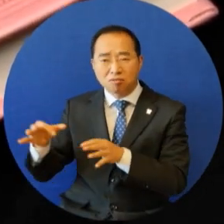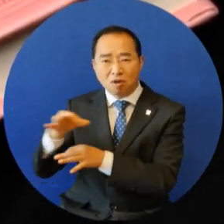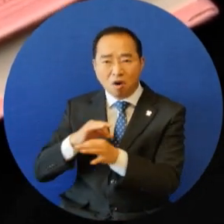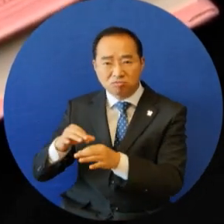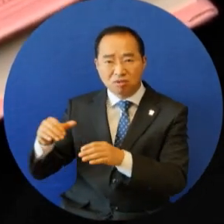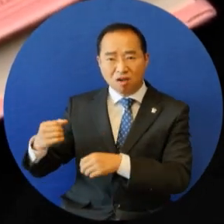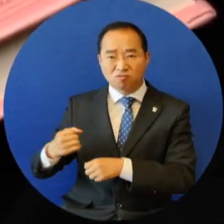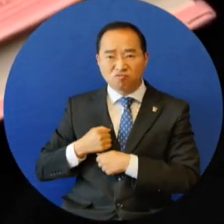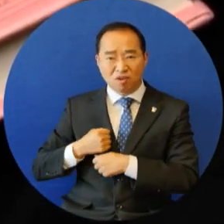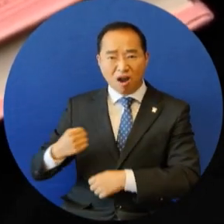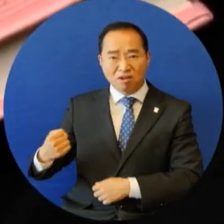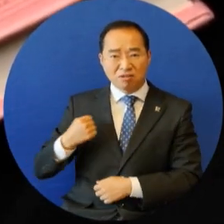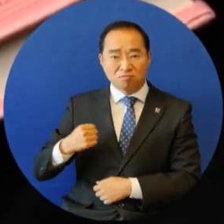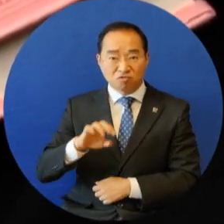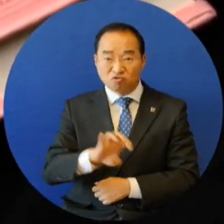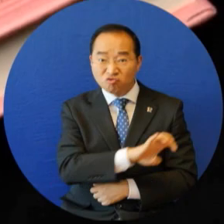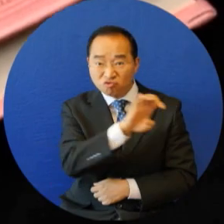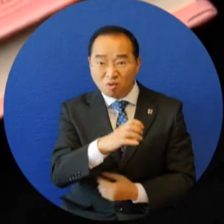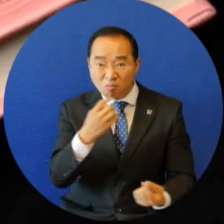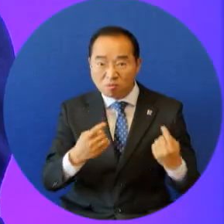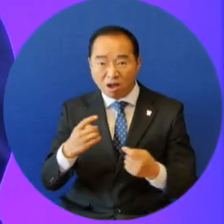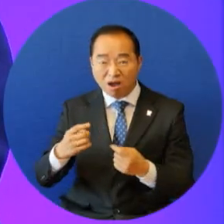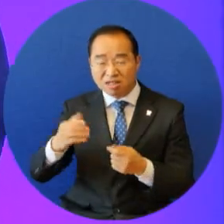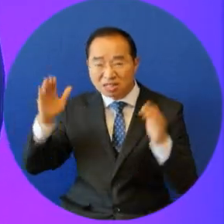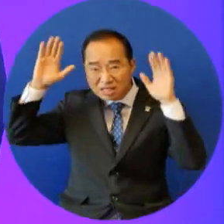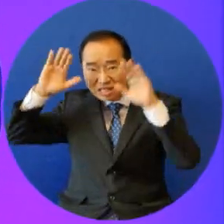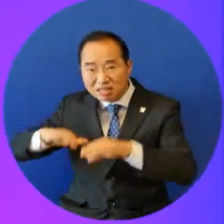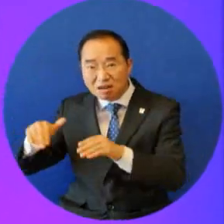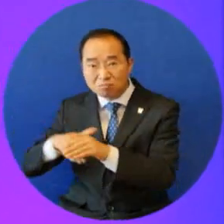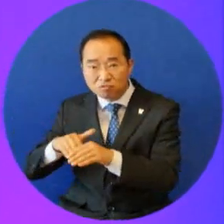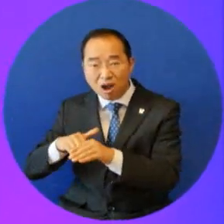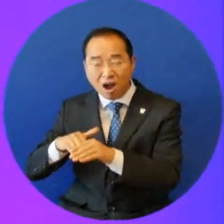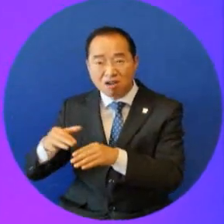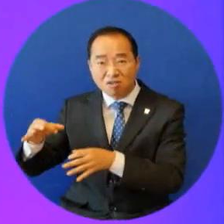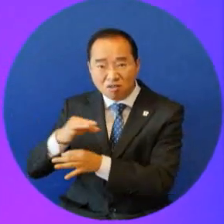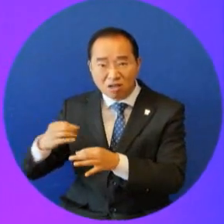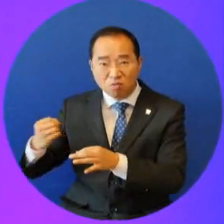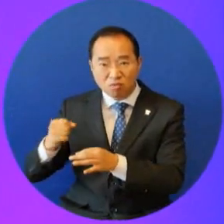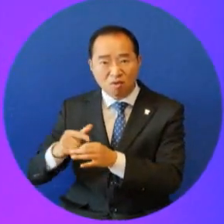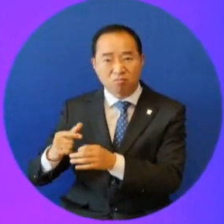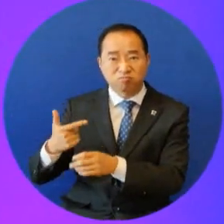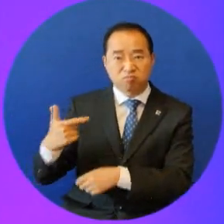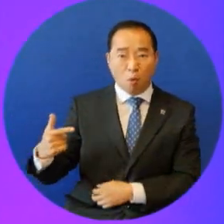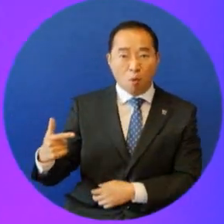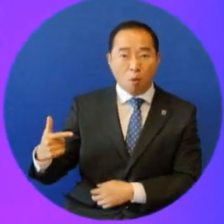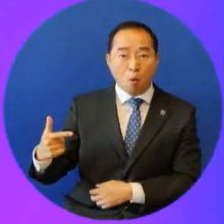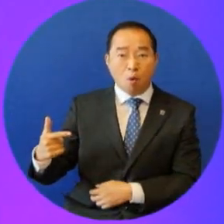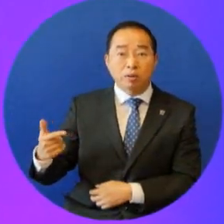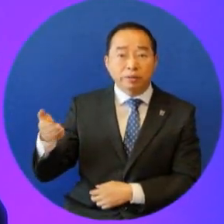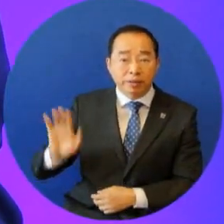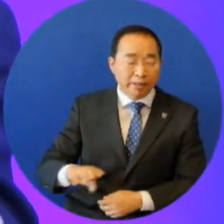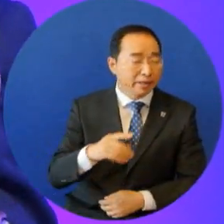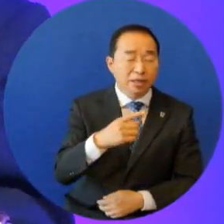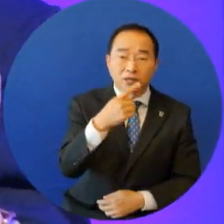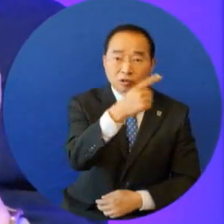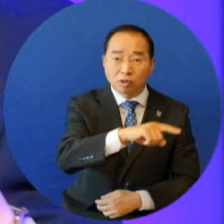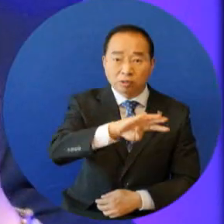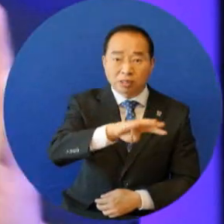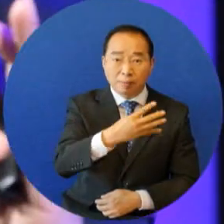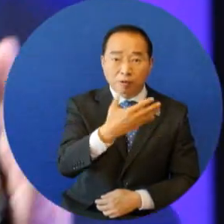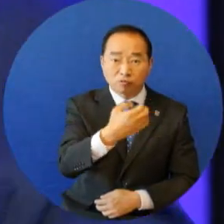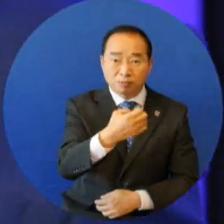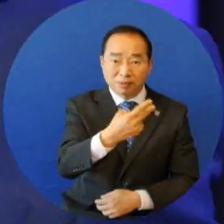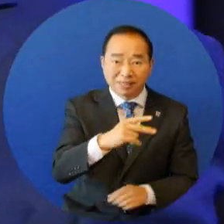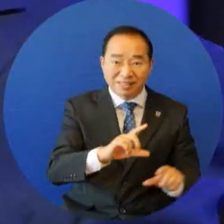군사력으로 모든 게 유럽보다 월등했습니다. 그걸 1492년에 유럽의 기독교 세력이